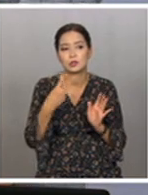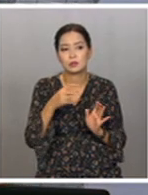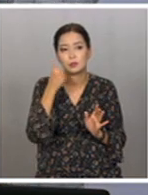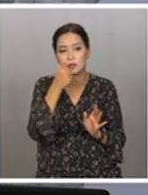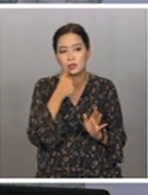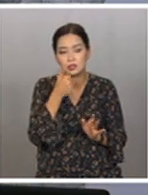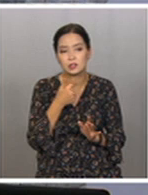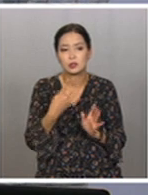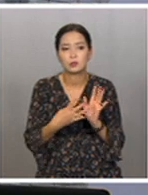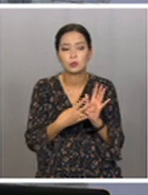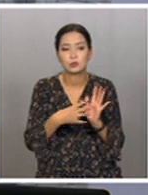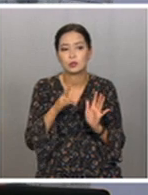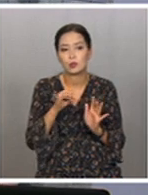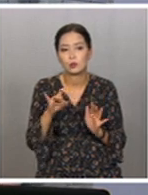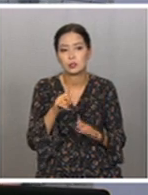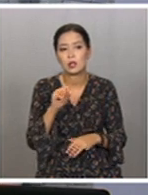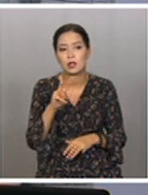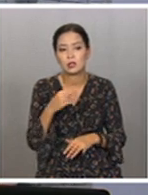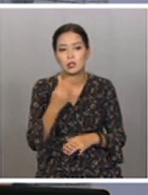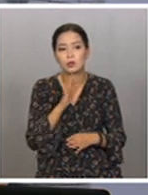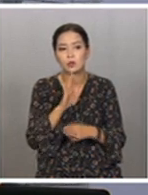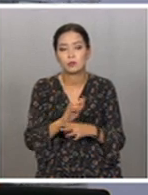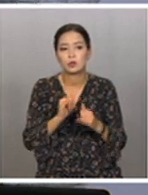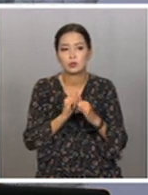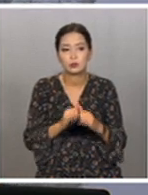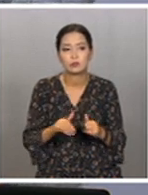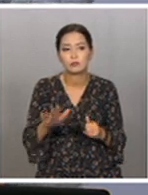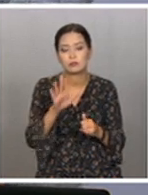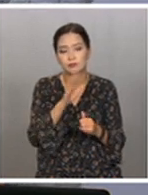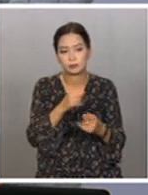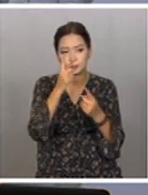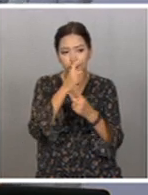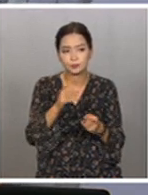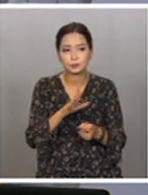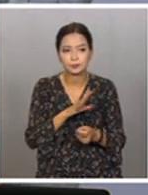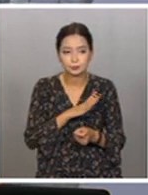жылдың 9 наурызында Алаш үкметін тарату туралы жарлық шығарылды.